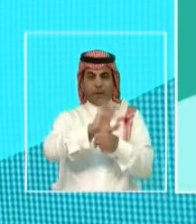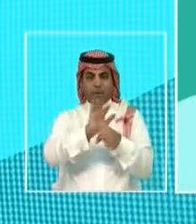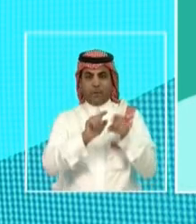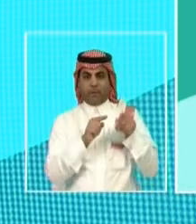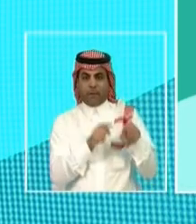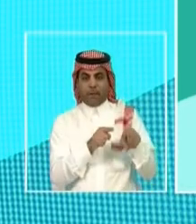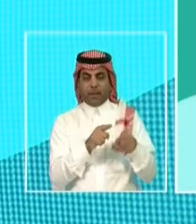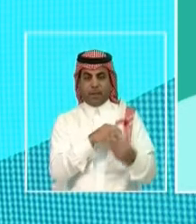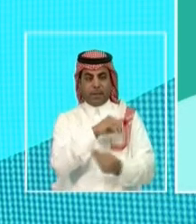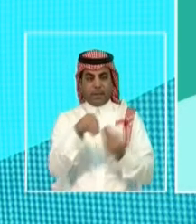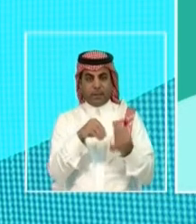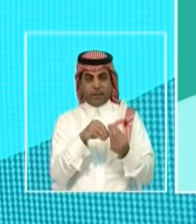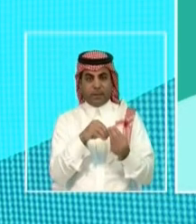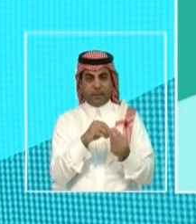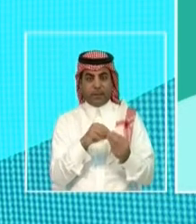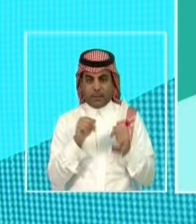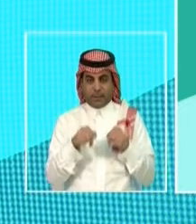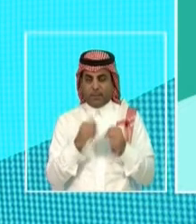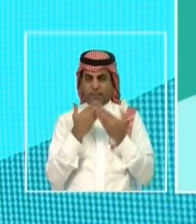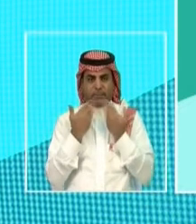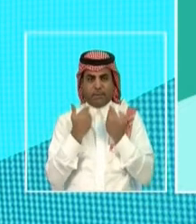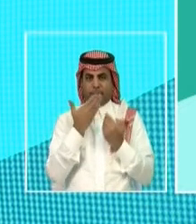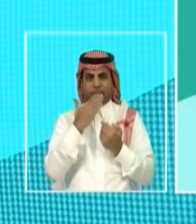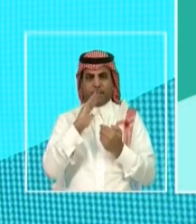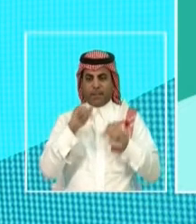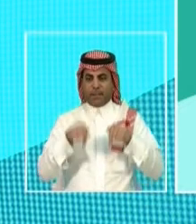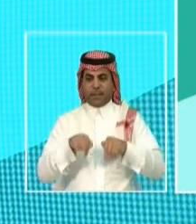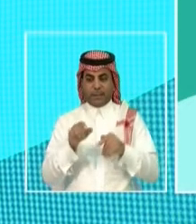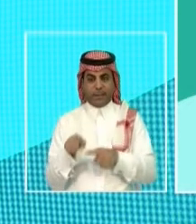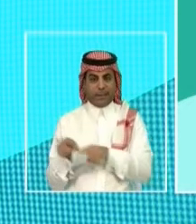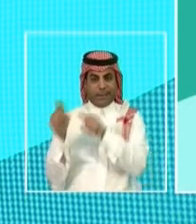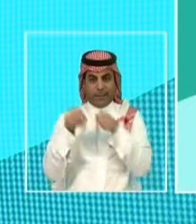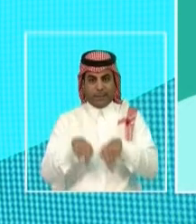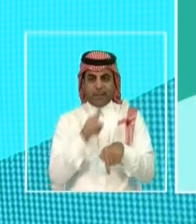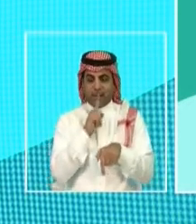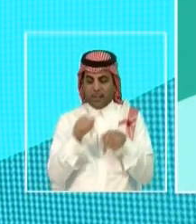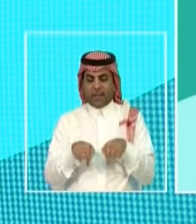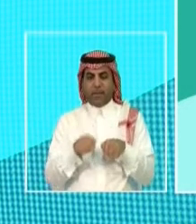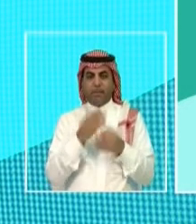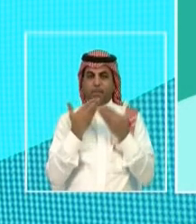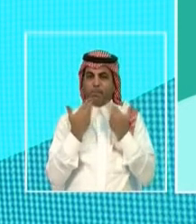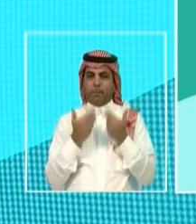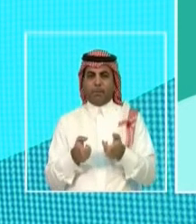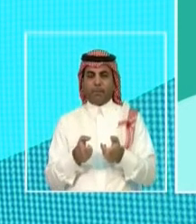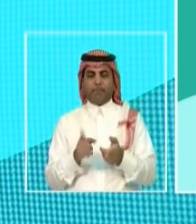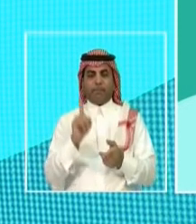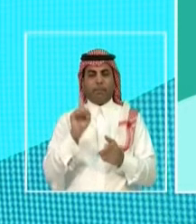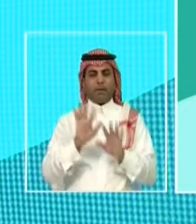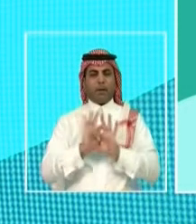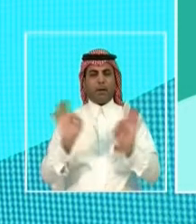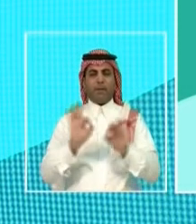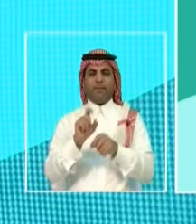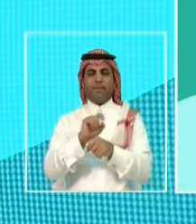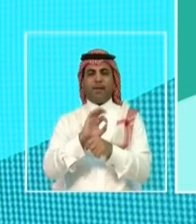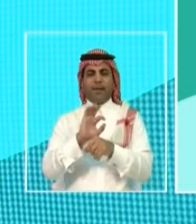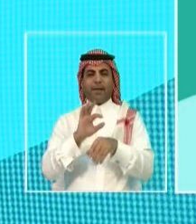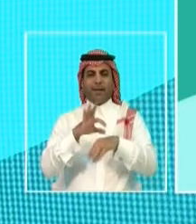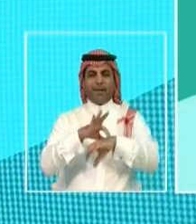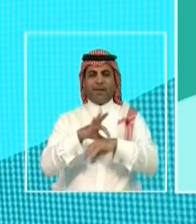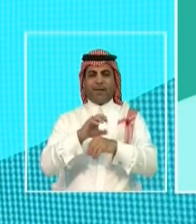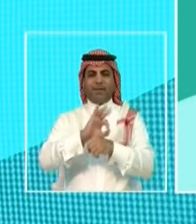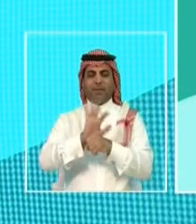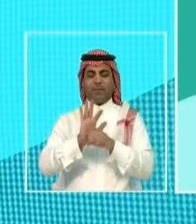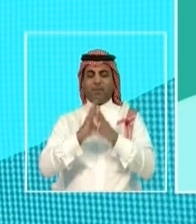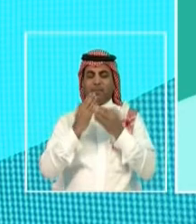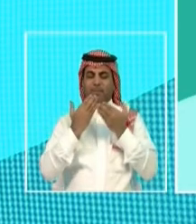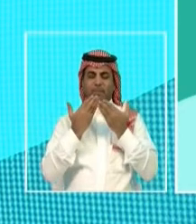كما ذكرنا لم يتم تسجيل أي إصابات متعلقة بفيروس كورونا المسبب لكوفيد 19 ولا لأي إصابات أخرى أو حالات